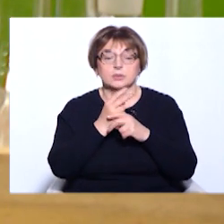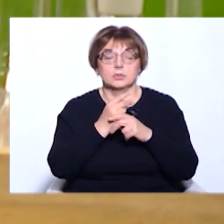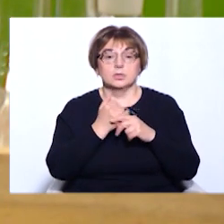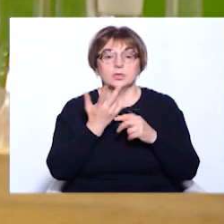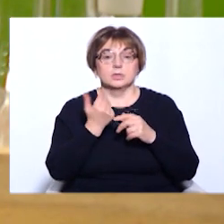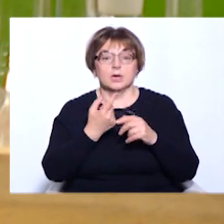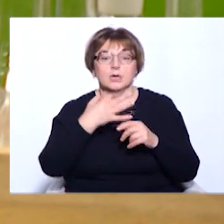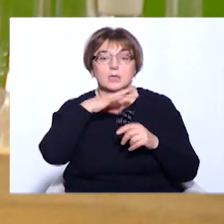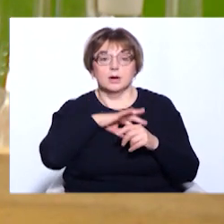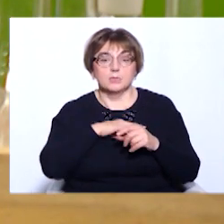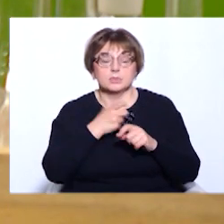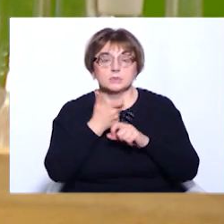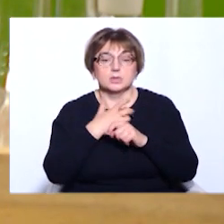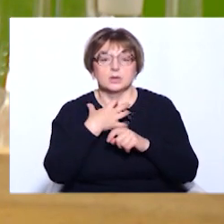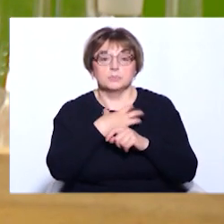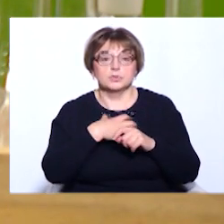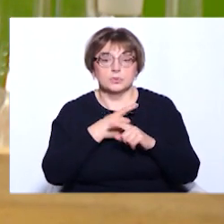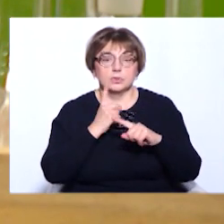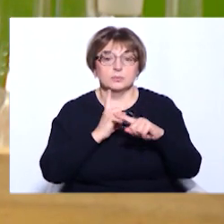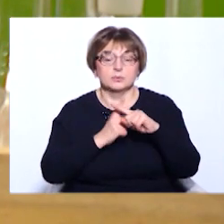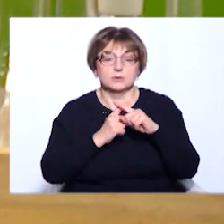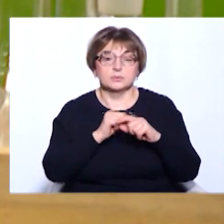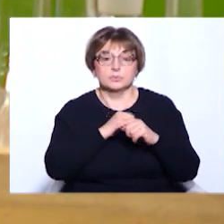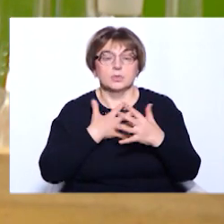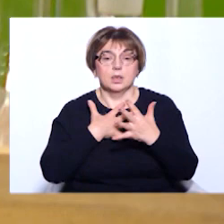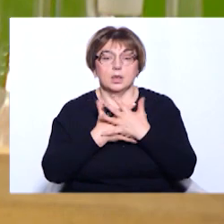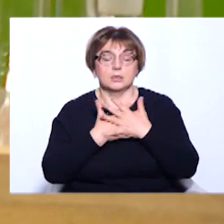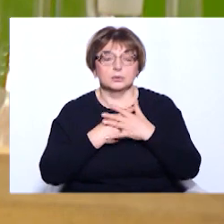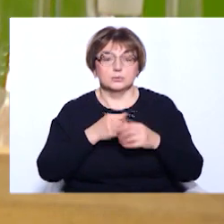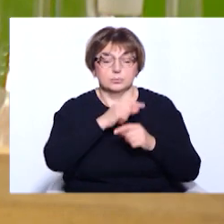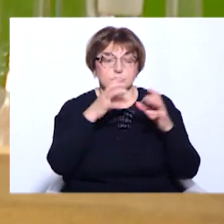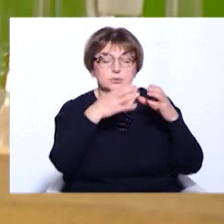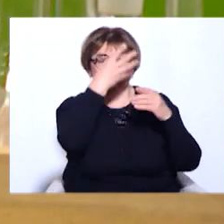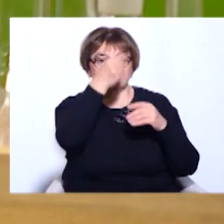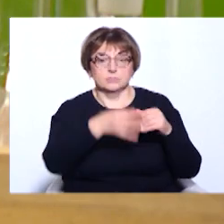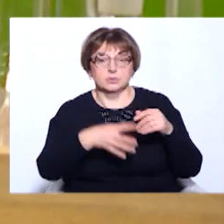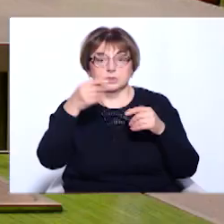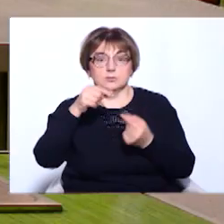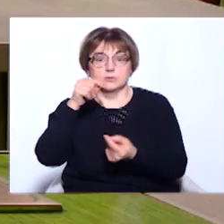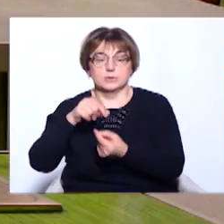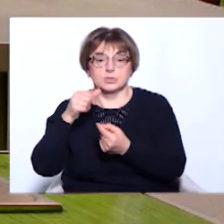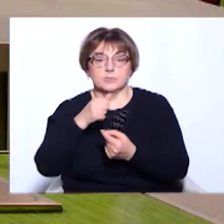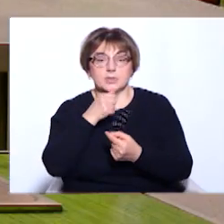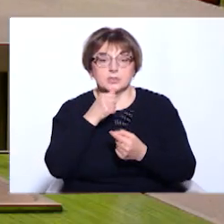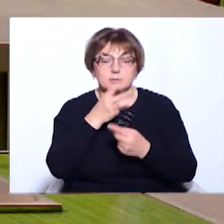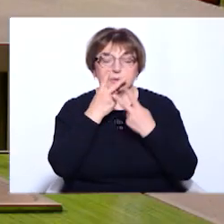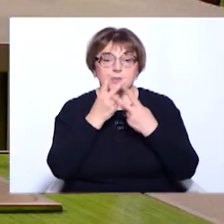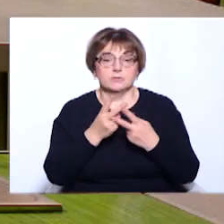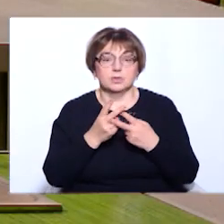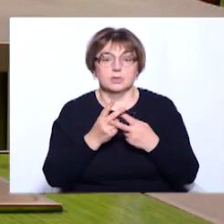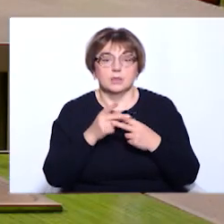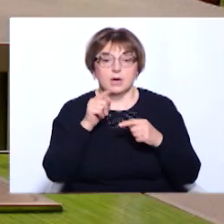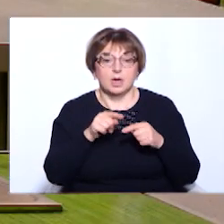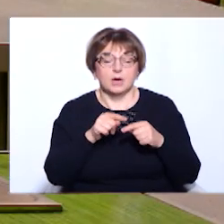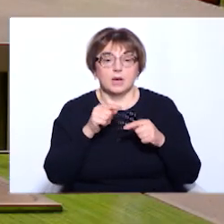და გამოვიყენოთ აგრეთვე ძალიან მნიშვნელოვანი მეტალთა აქტიურობის მწკრივი. შესაბამისი ექსპერიმენტით მე მინდა დაგანახოთ